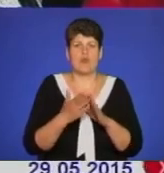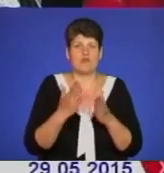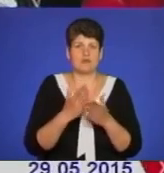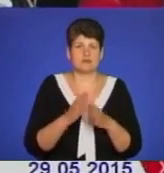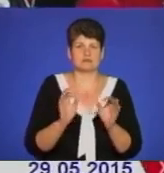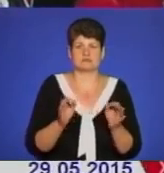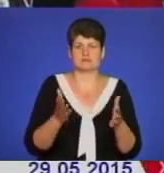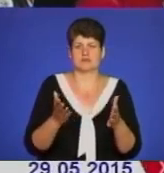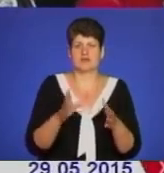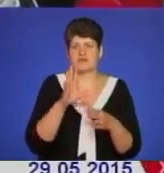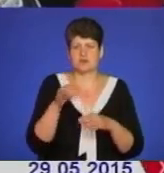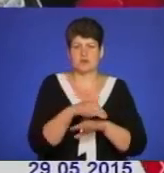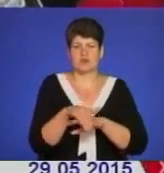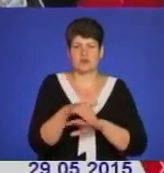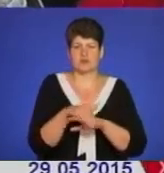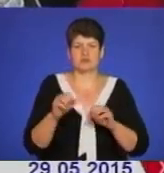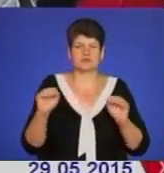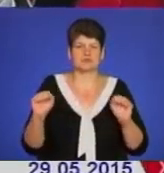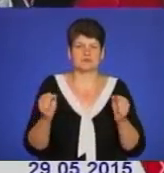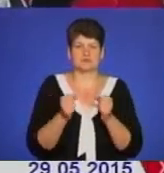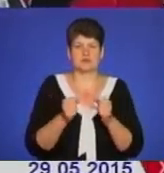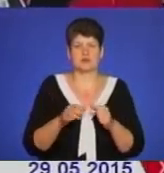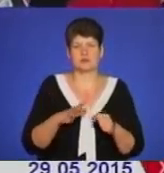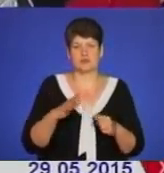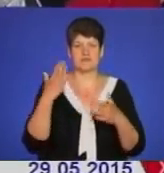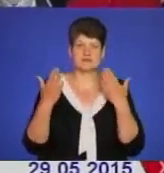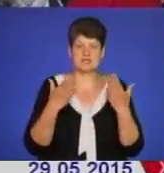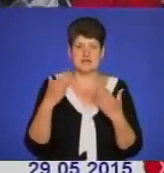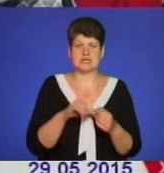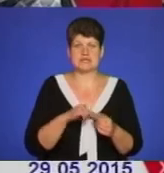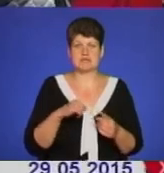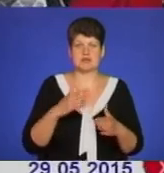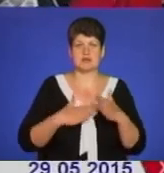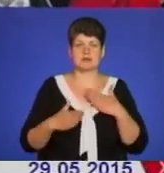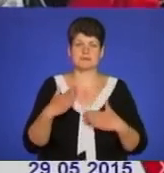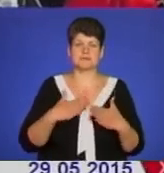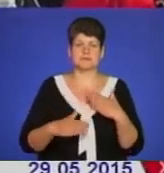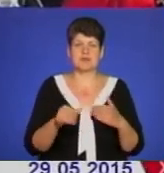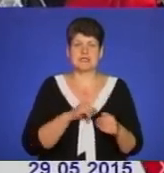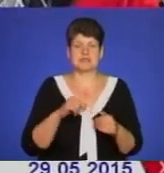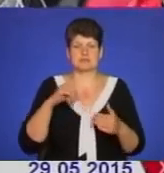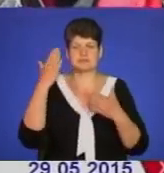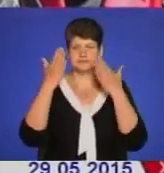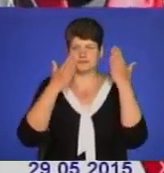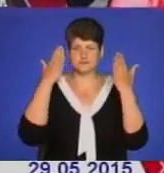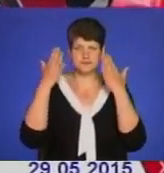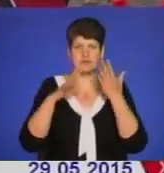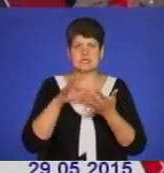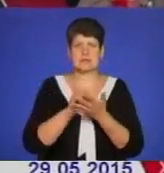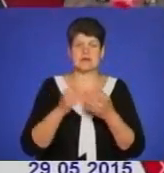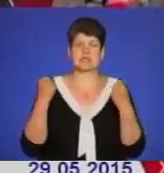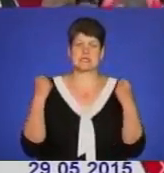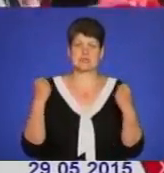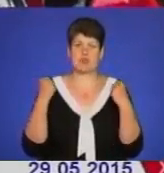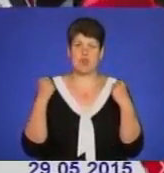Все було на дворі, все холодно, але ми були веселі, ми самі радувалися, самі розважалися, займалися